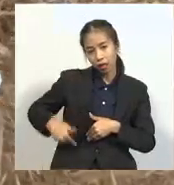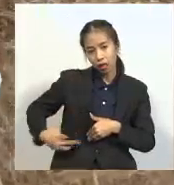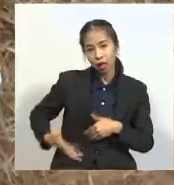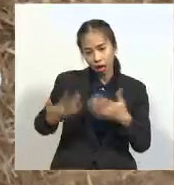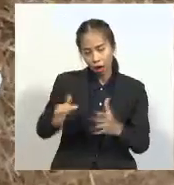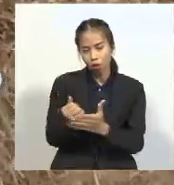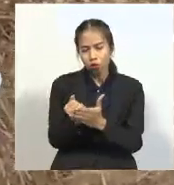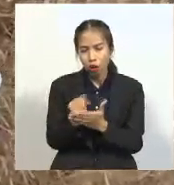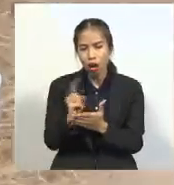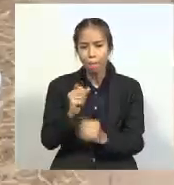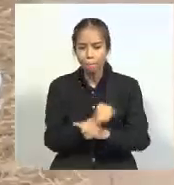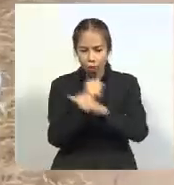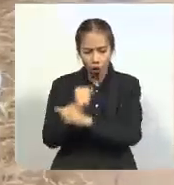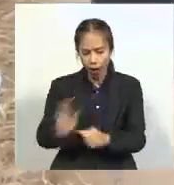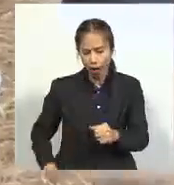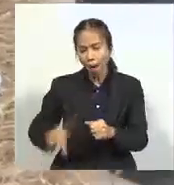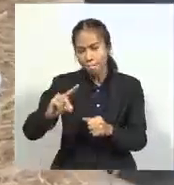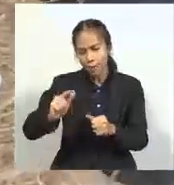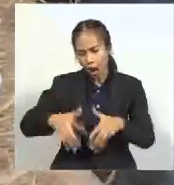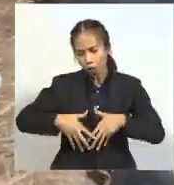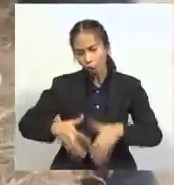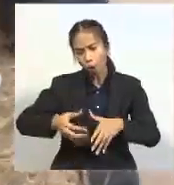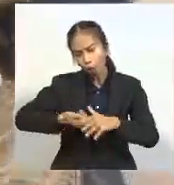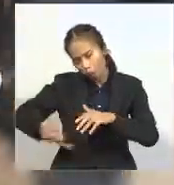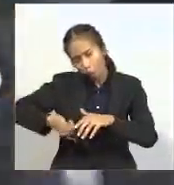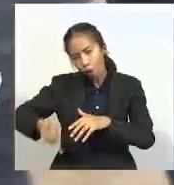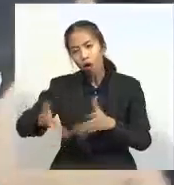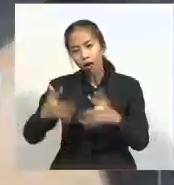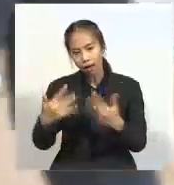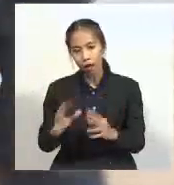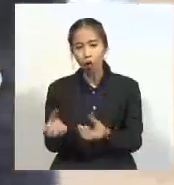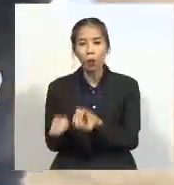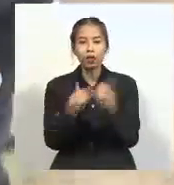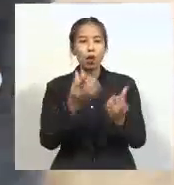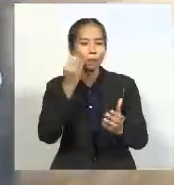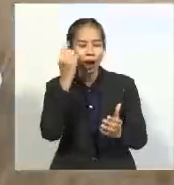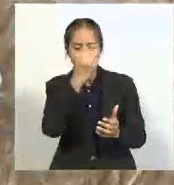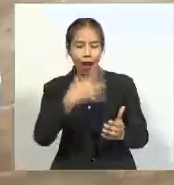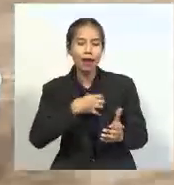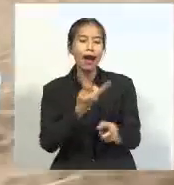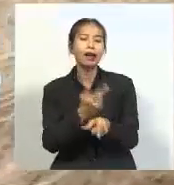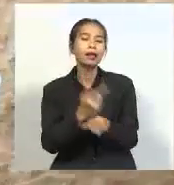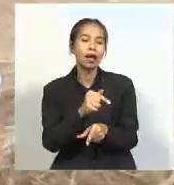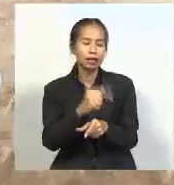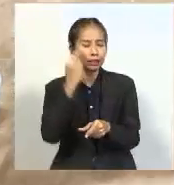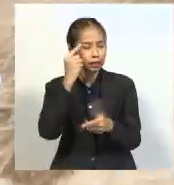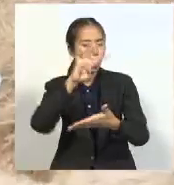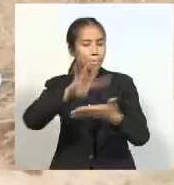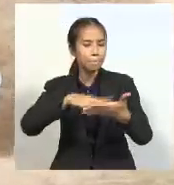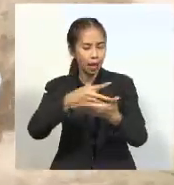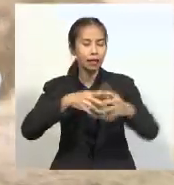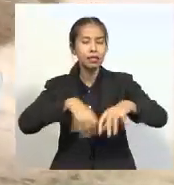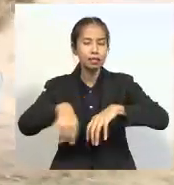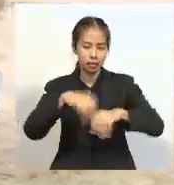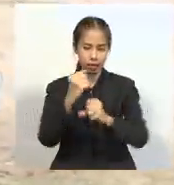ณจุดนี้นะครับและก็ส่งต่อเข้าสถานพักพิงหรือหาบ้านให้นะครับประมาณนี้ครับที่แผนเราจะทำกันต่อไปนะ